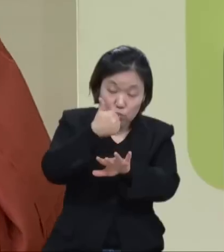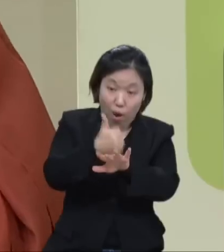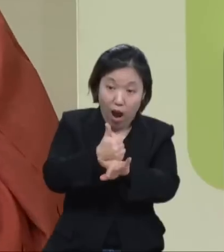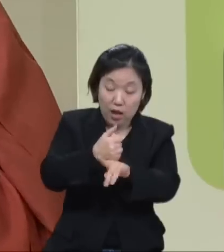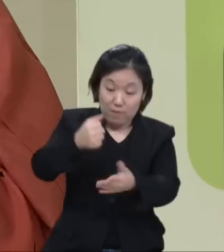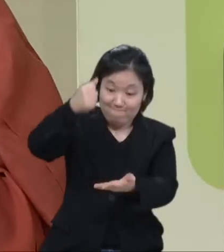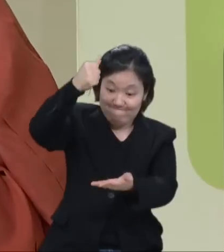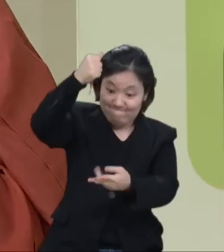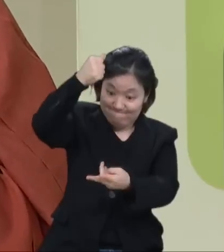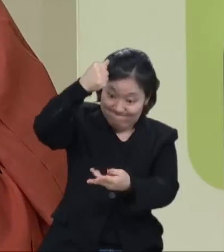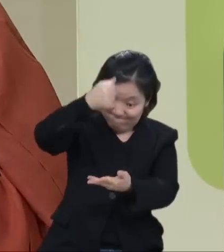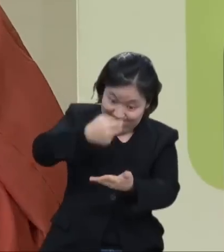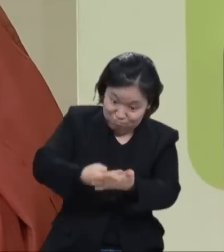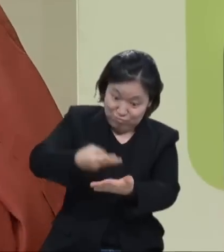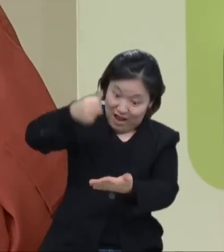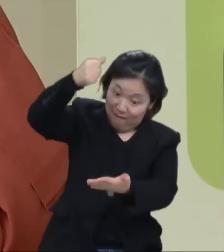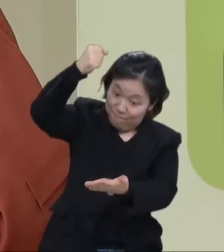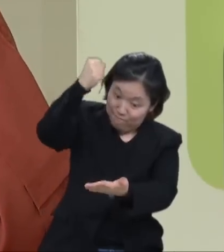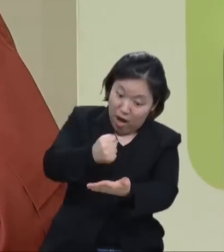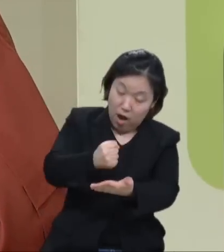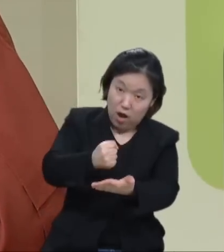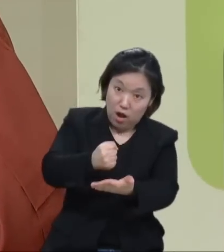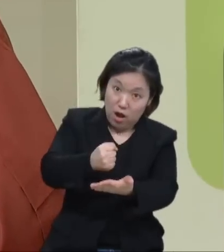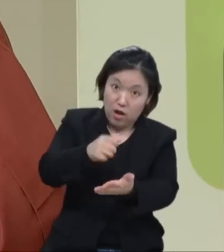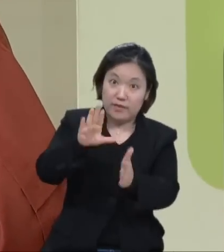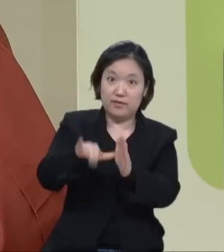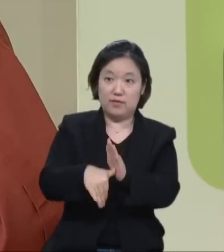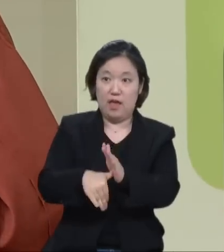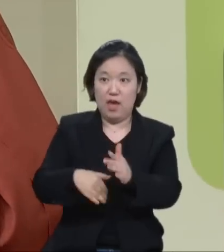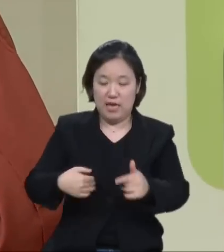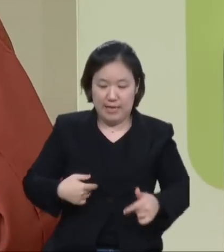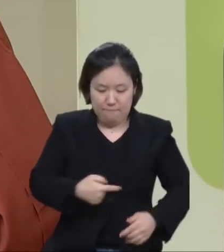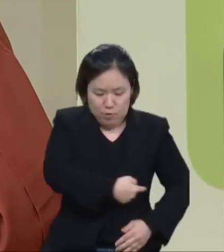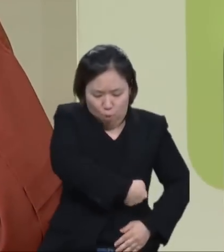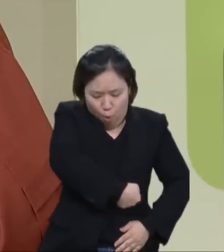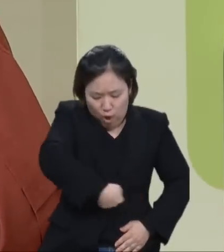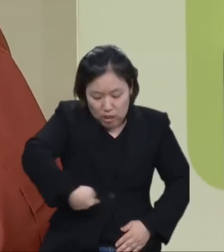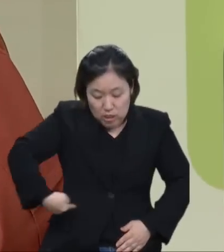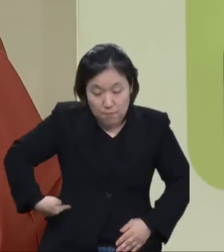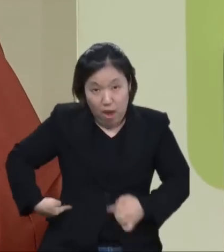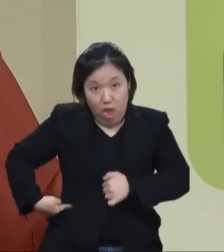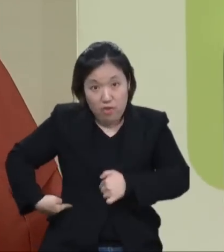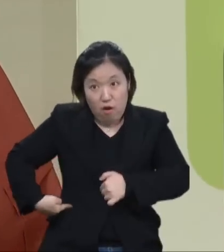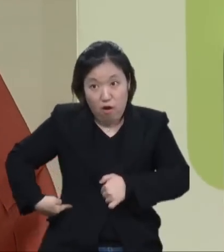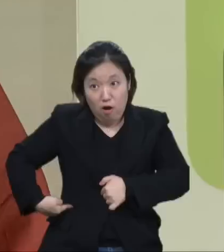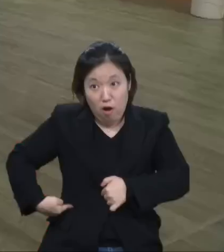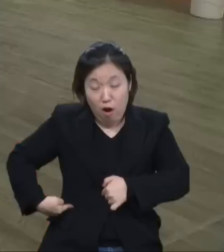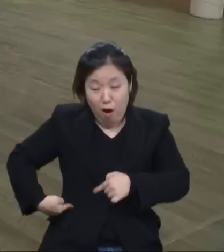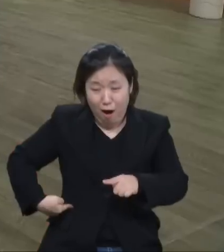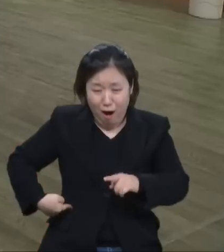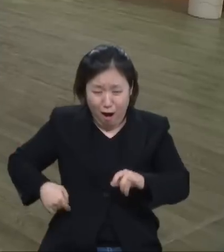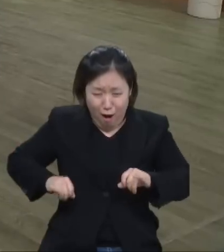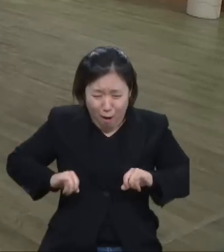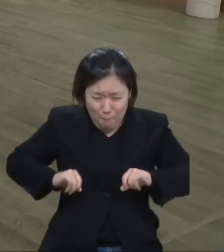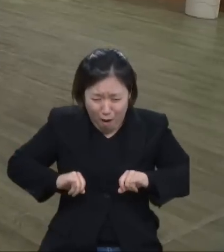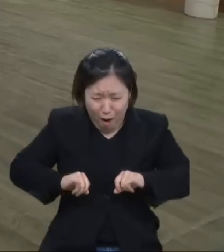배를 딱 하고 쪼갰을 때 그 쪼개진 배 그 잘려나간 그 배에서